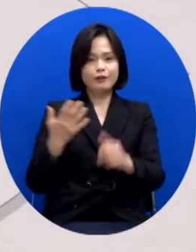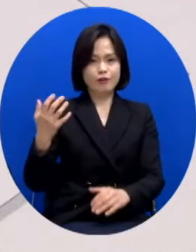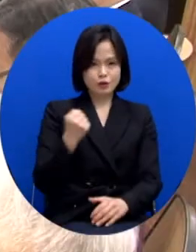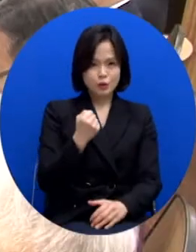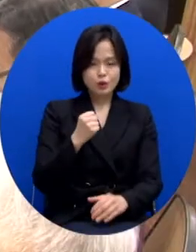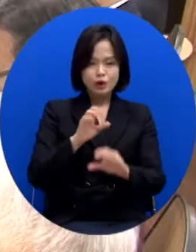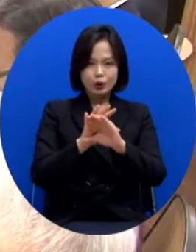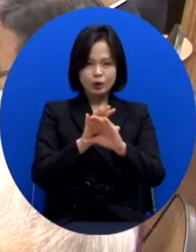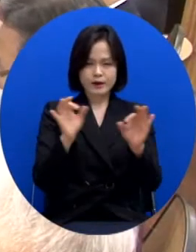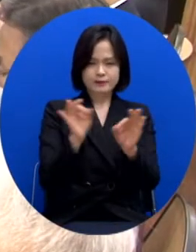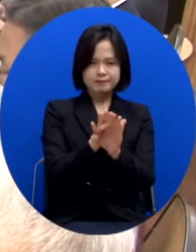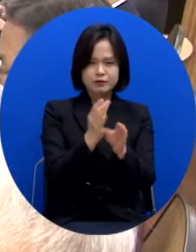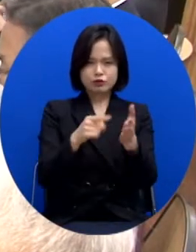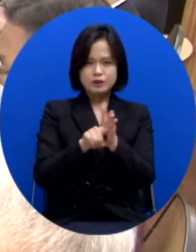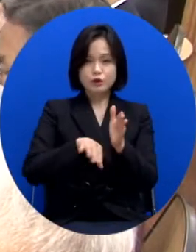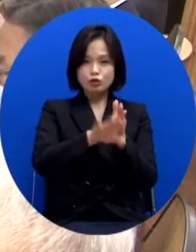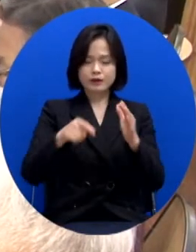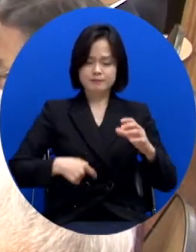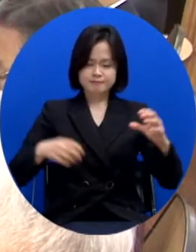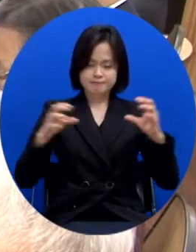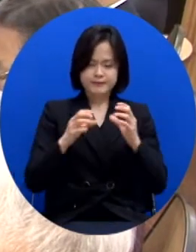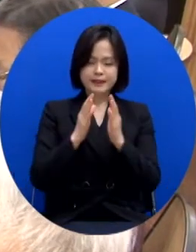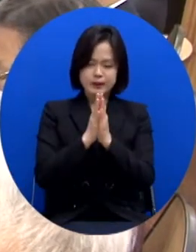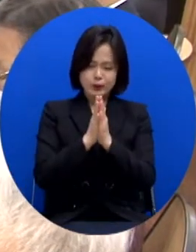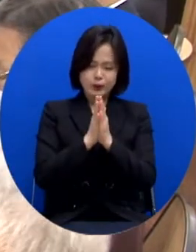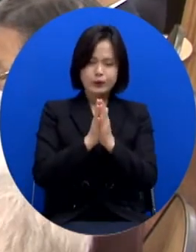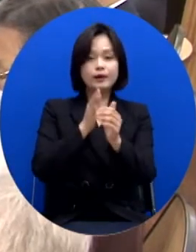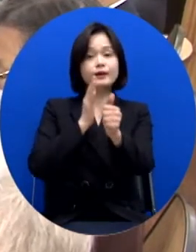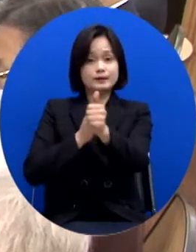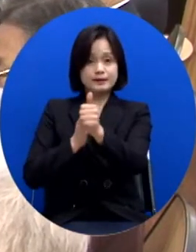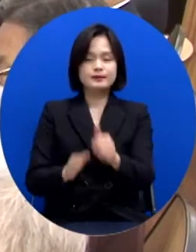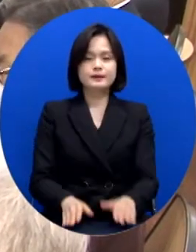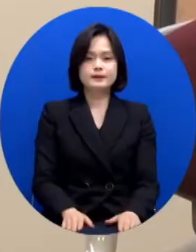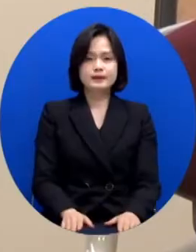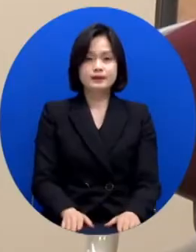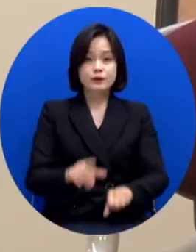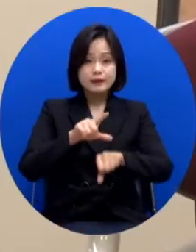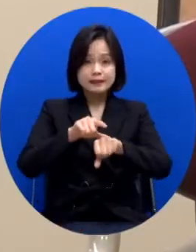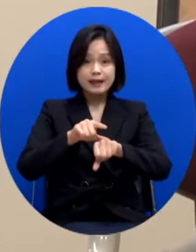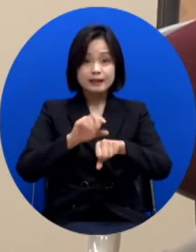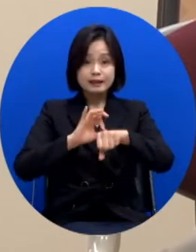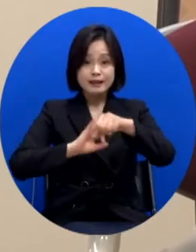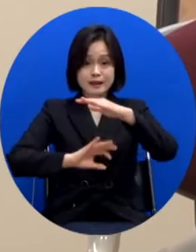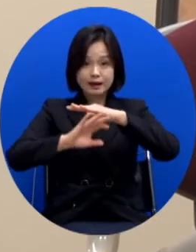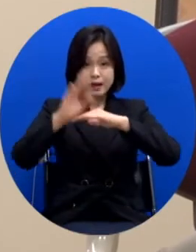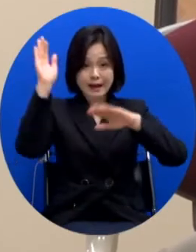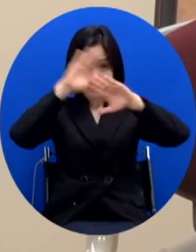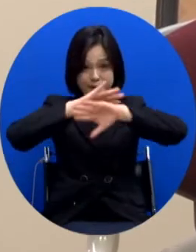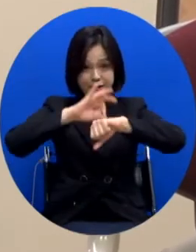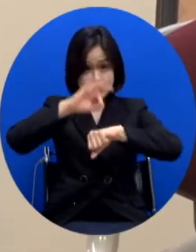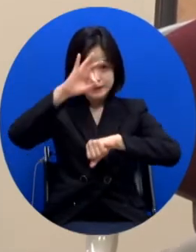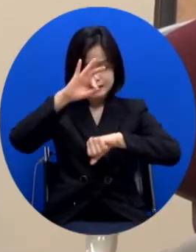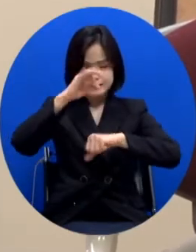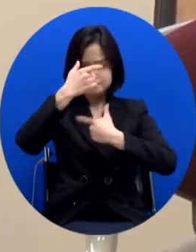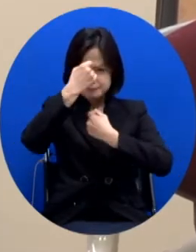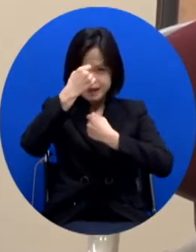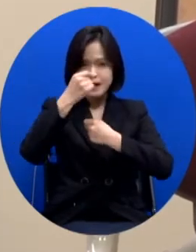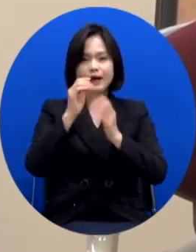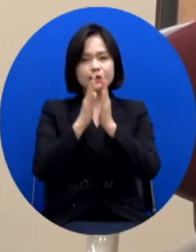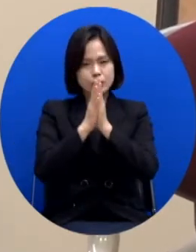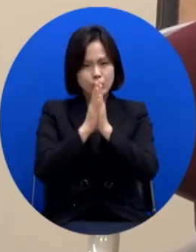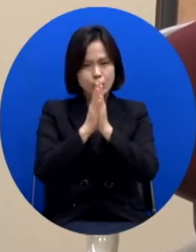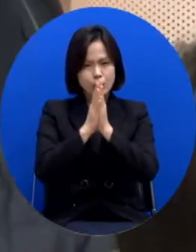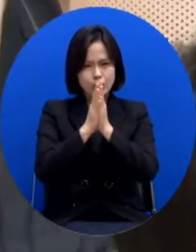당부했습니다 특히 정해진 시간에 한 장소에서 모이는 것이 아닌 각 지역별 교회 별로 드리는 부활절 연합예배